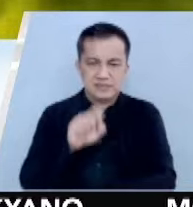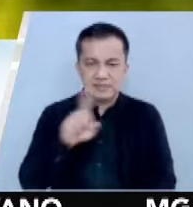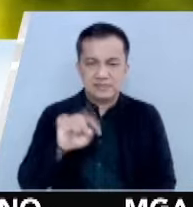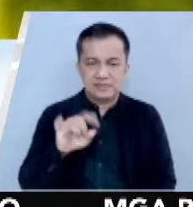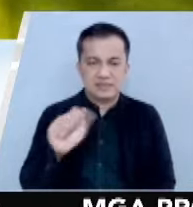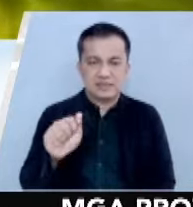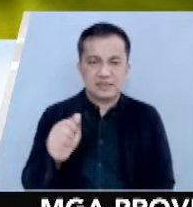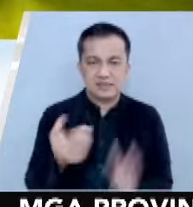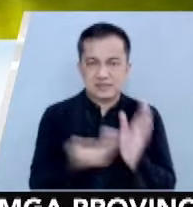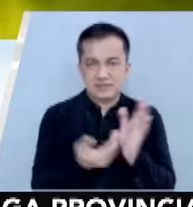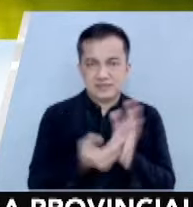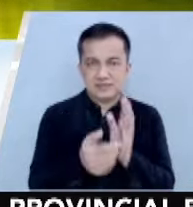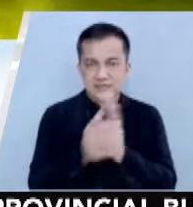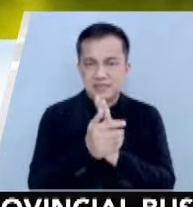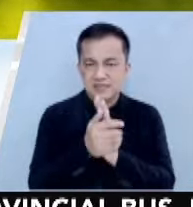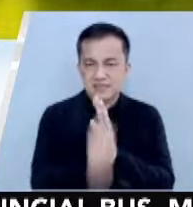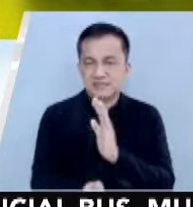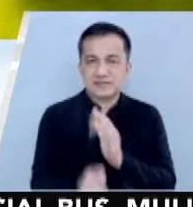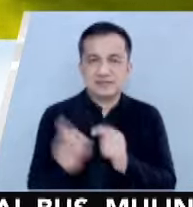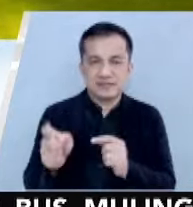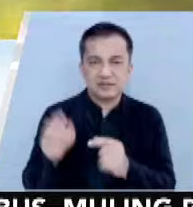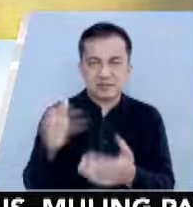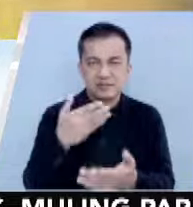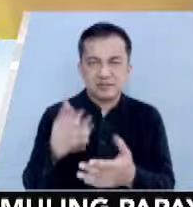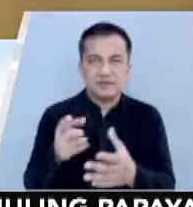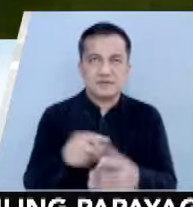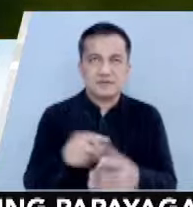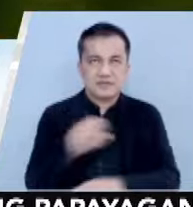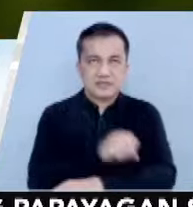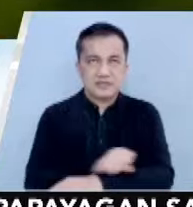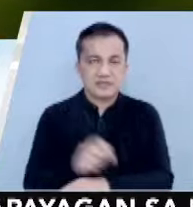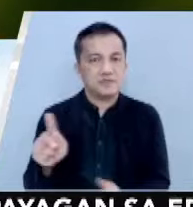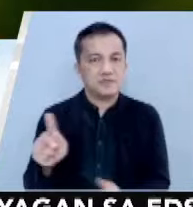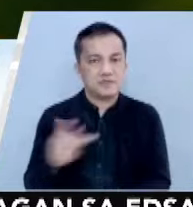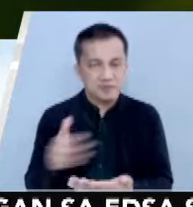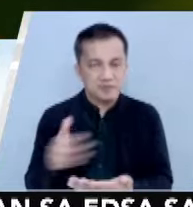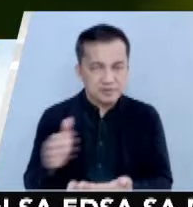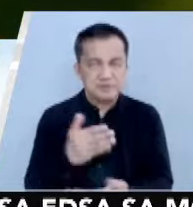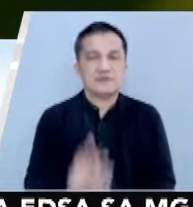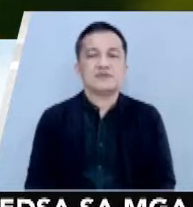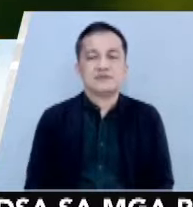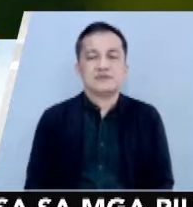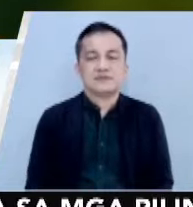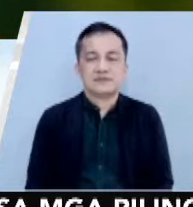sa pagkanta sa kanyang first ever stage performance. And